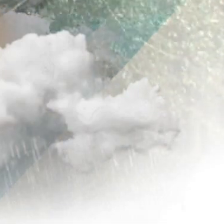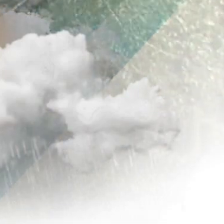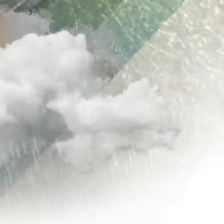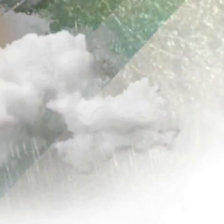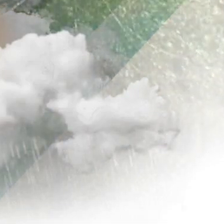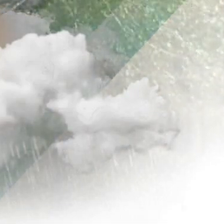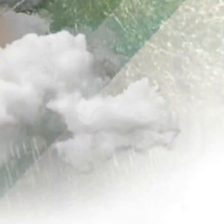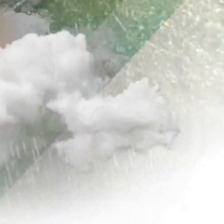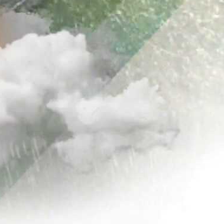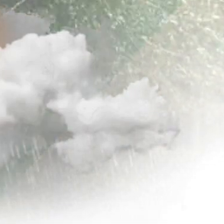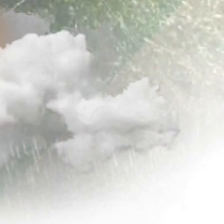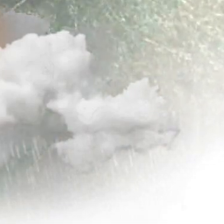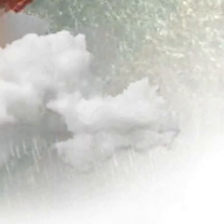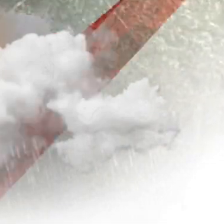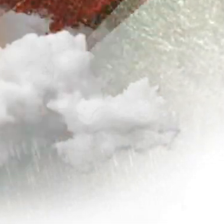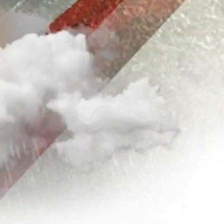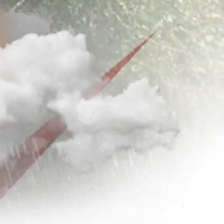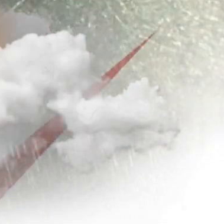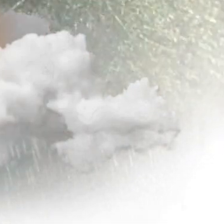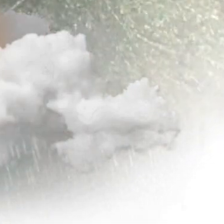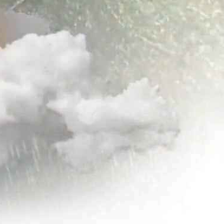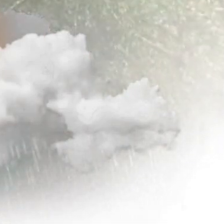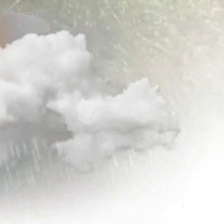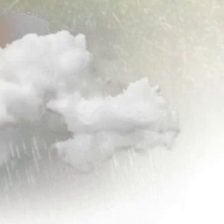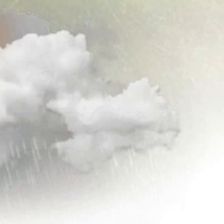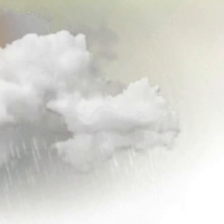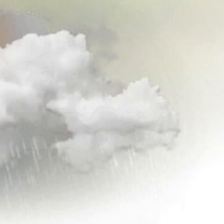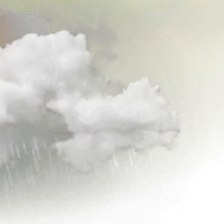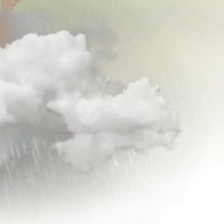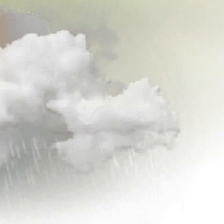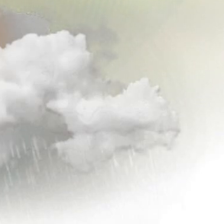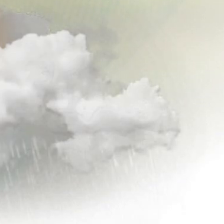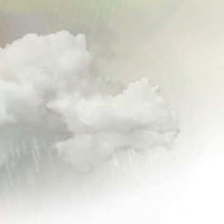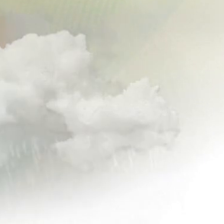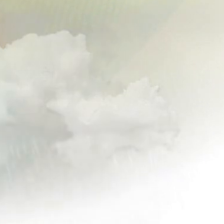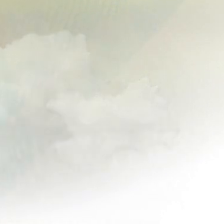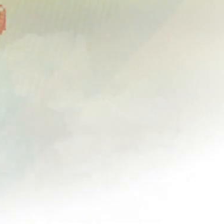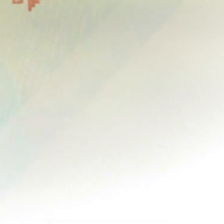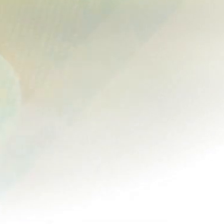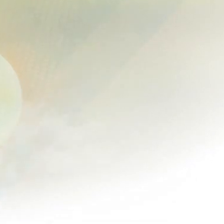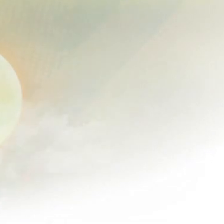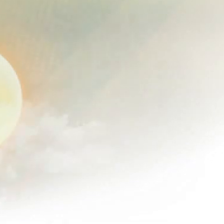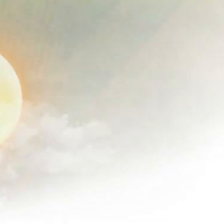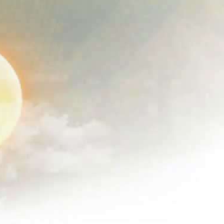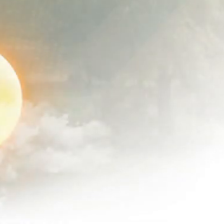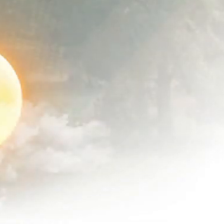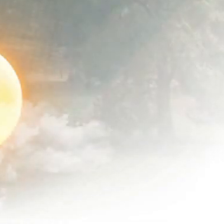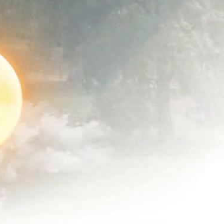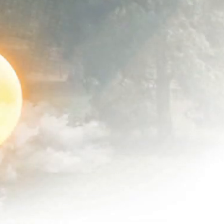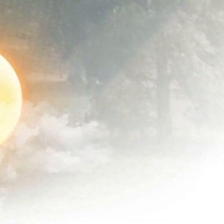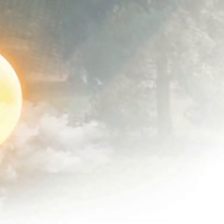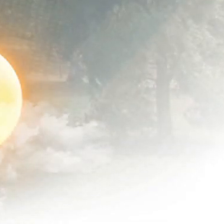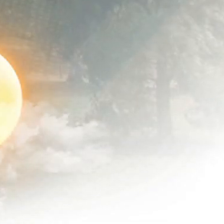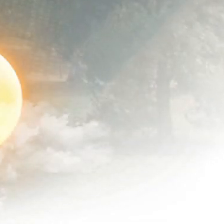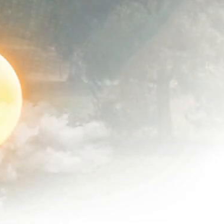вечарам. Воблачна, дождж, вецер паўднёва-ўсходні ад 2 да 4 метраў на секунду. У Навагрудку каля